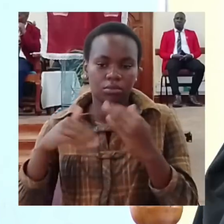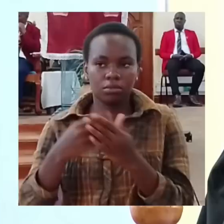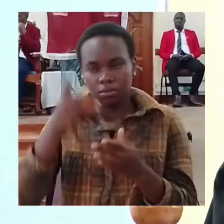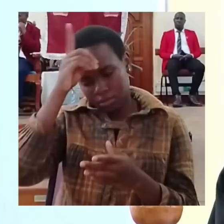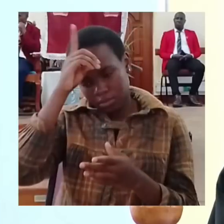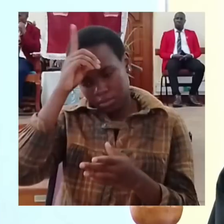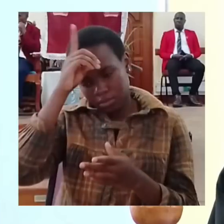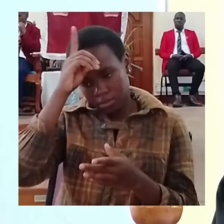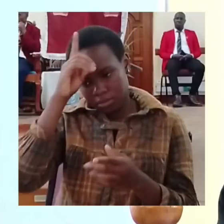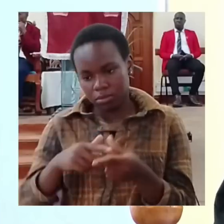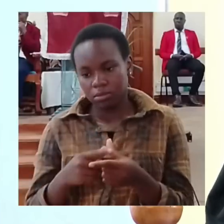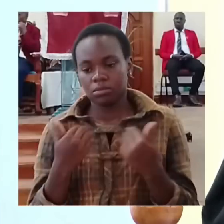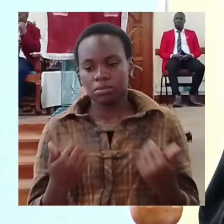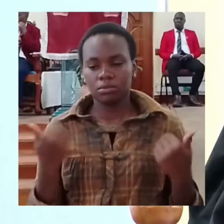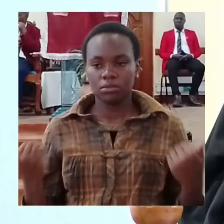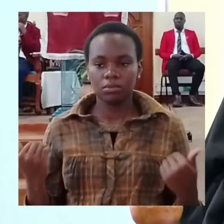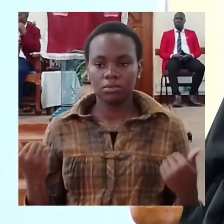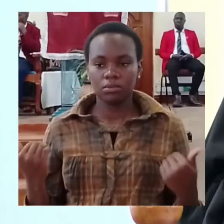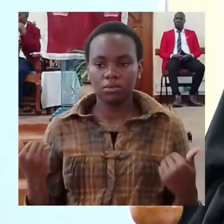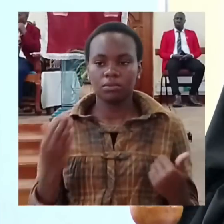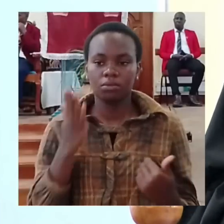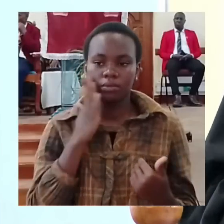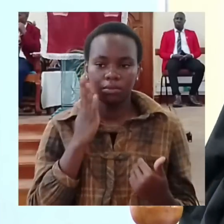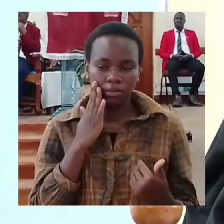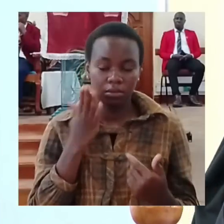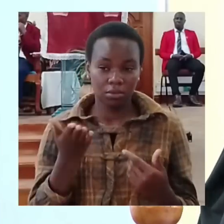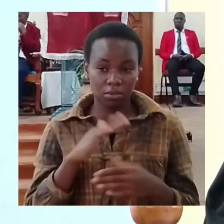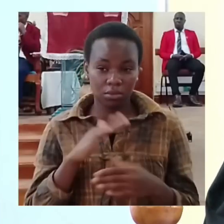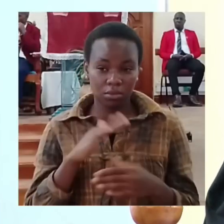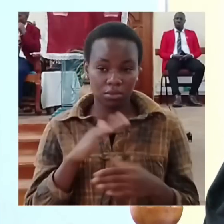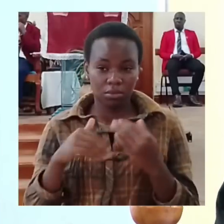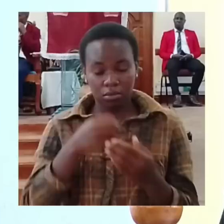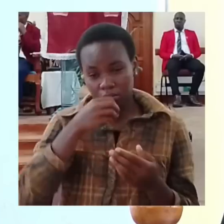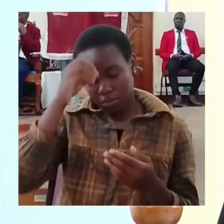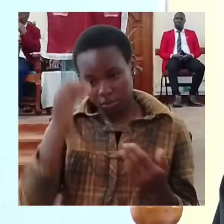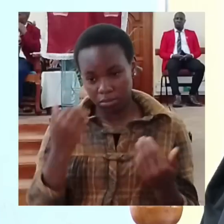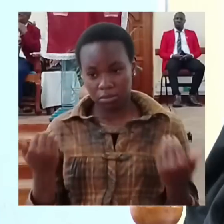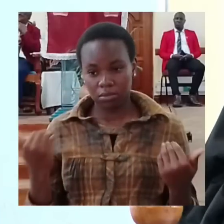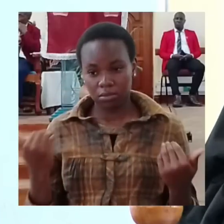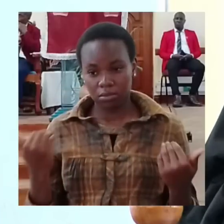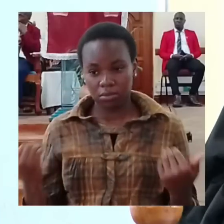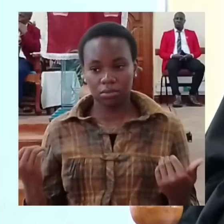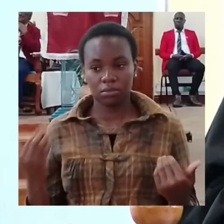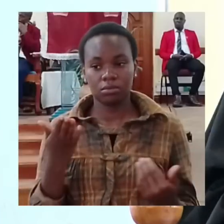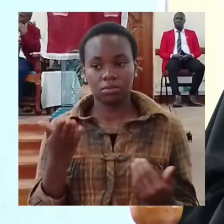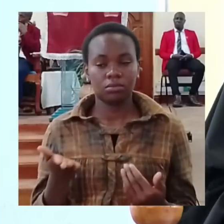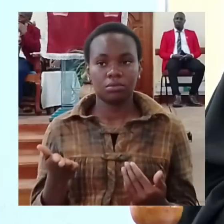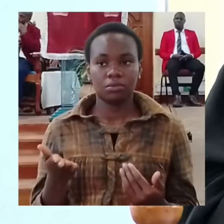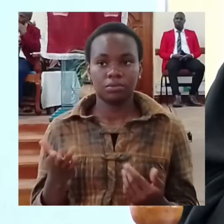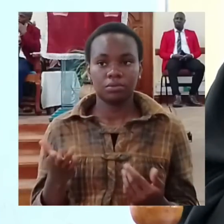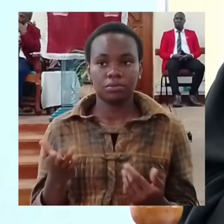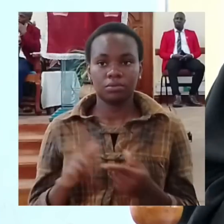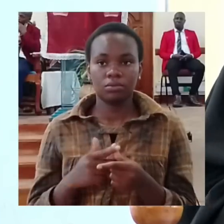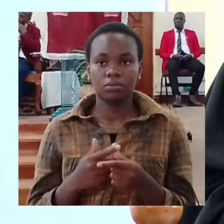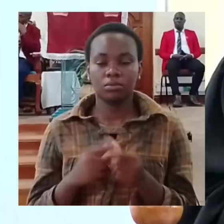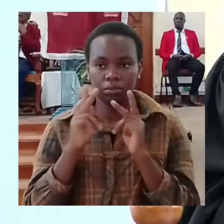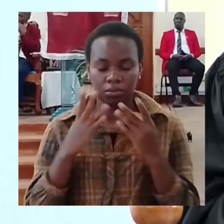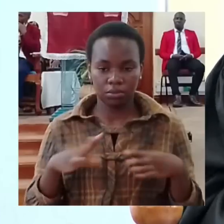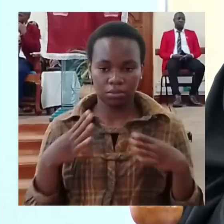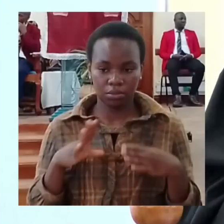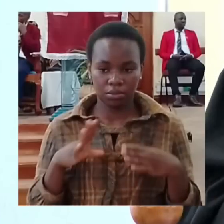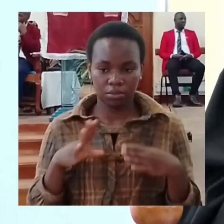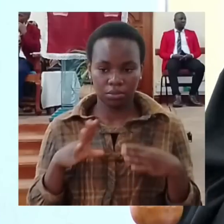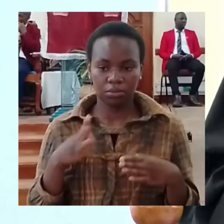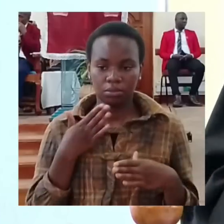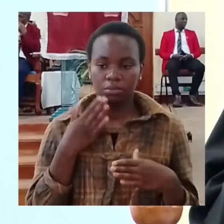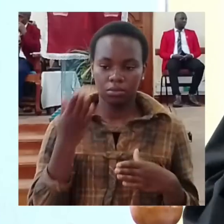maitũ, ciana cia ndigwa, atumia ngoriai, street citũ nĩ irenda andũ a kwĩyumĩria. We need people to be present